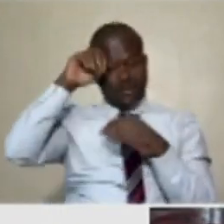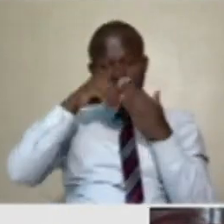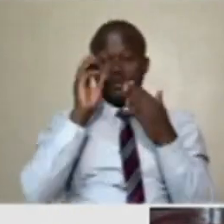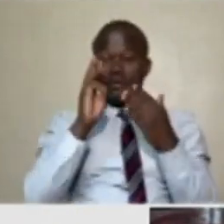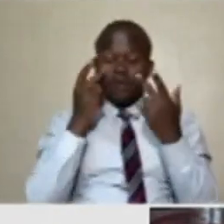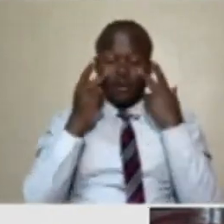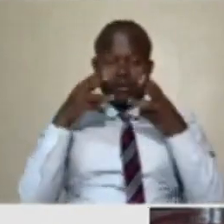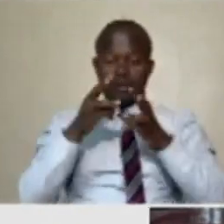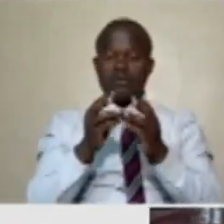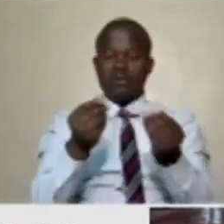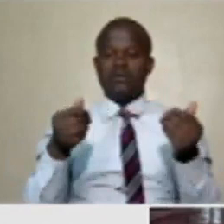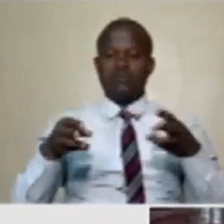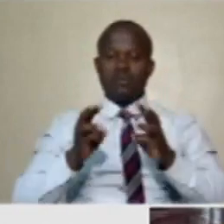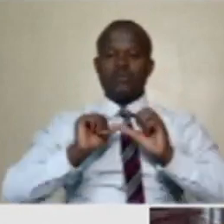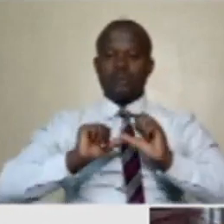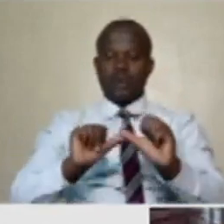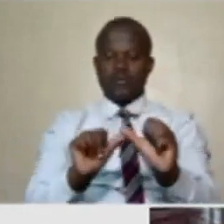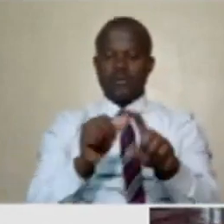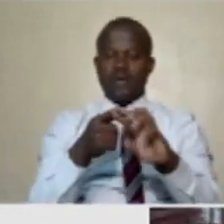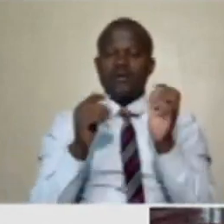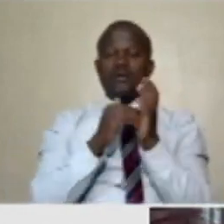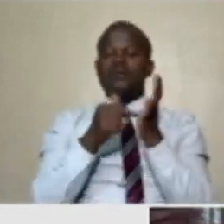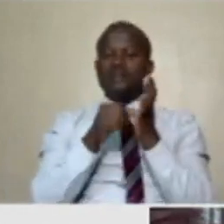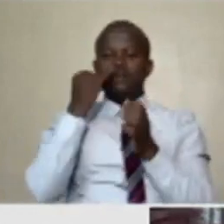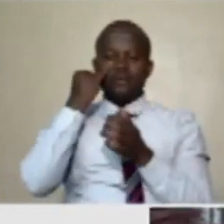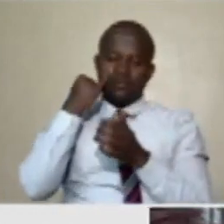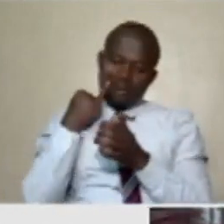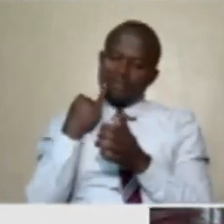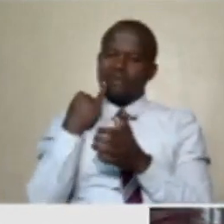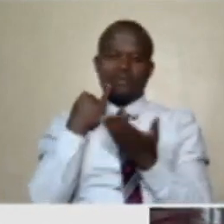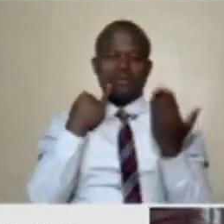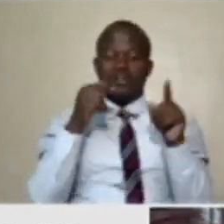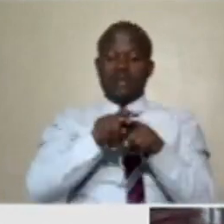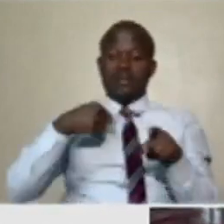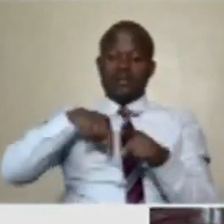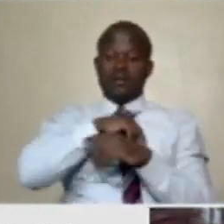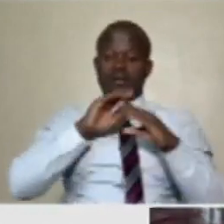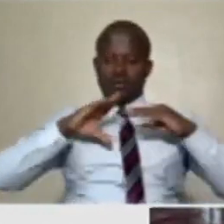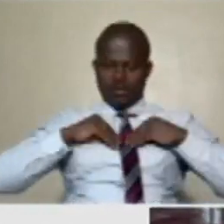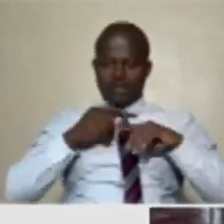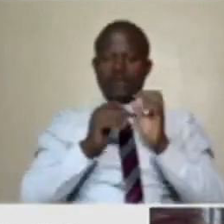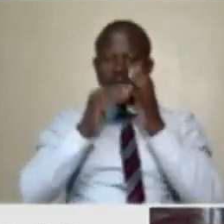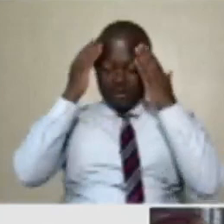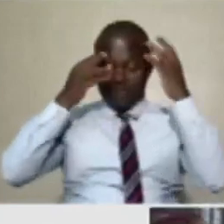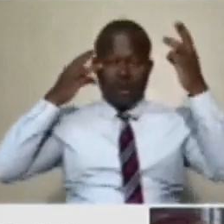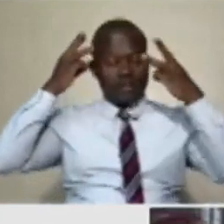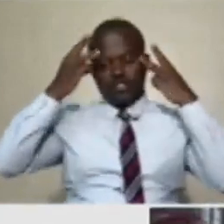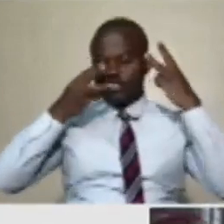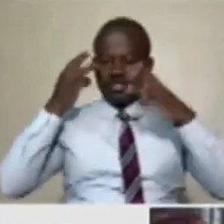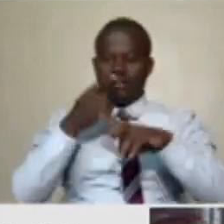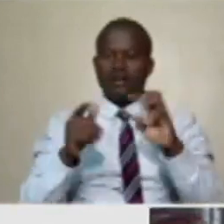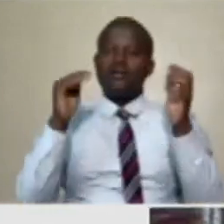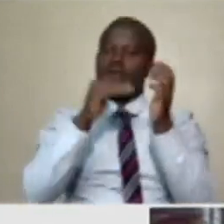kizabonerwa umuti mu buryo burambye, ariko ni ikibazo rwose nako twemera kandi kiduhangayikishije,